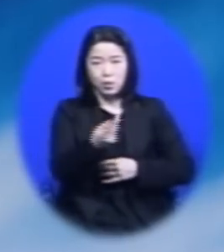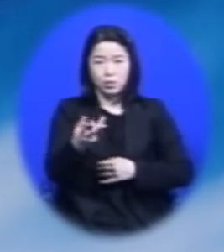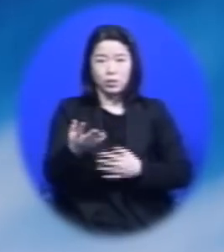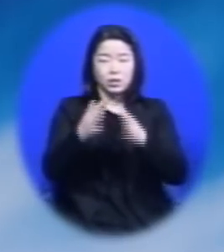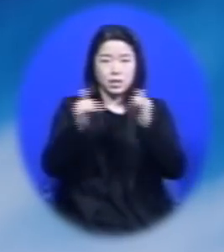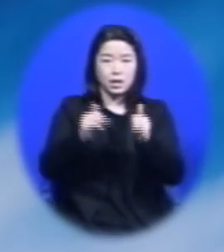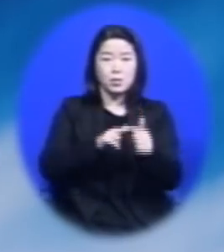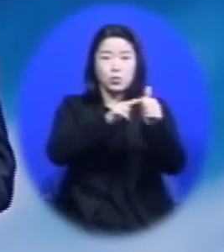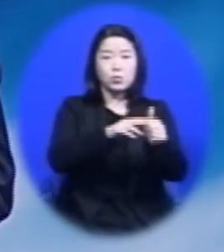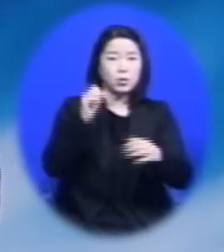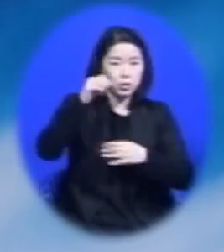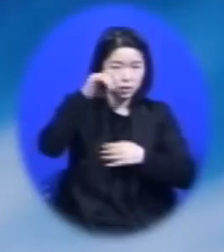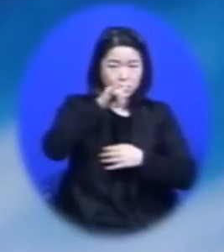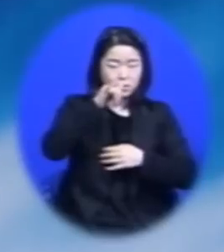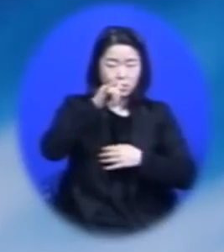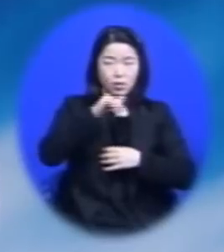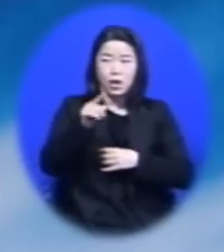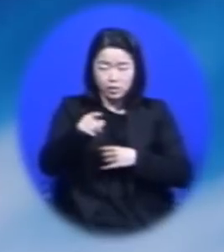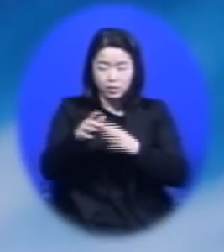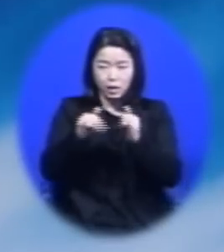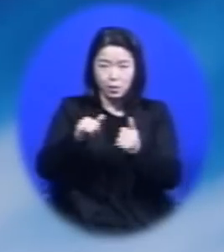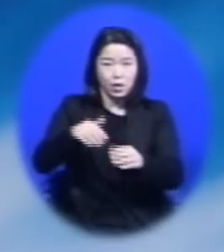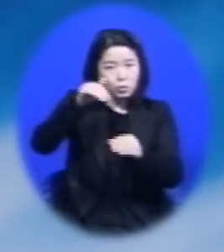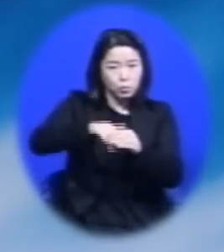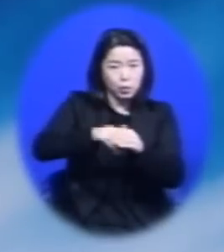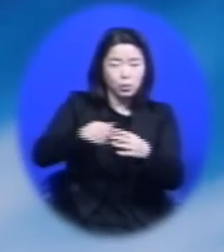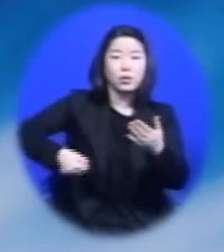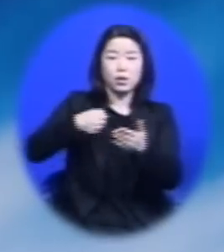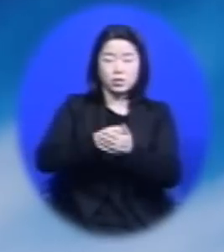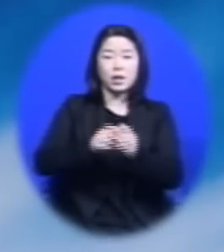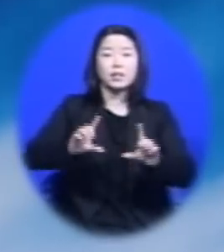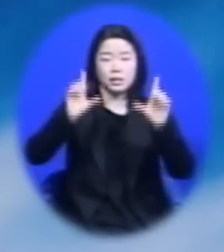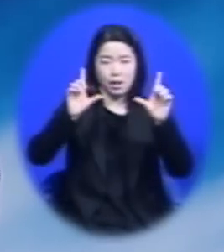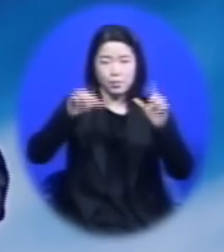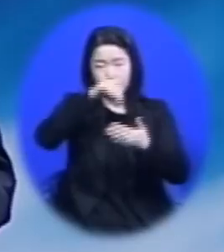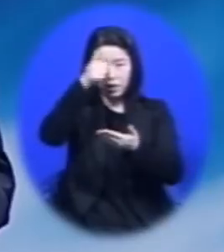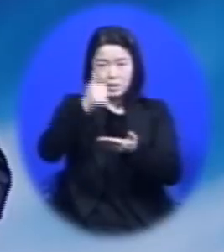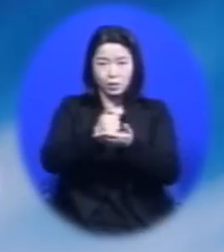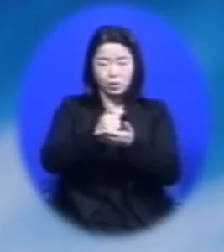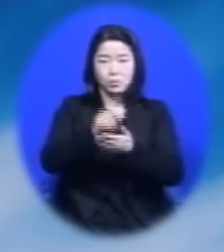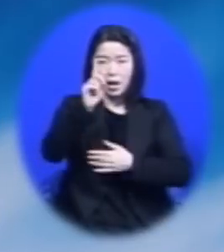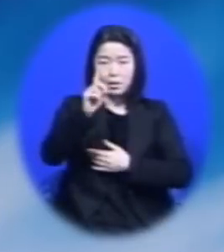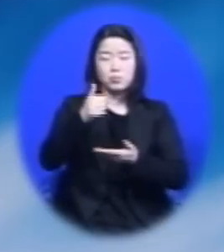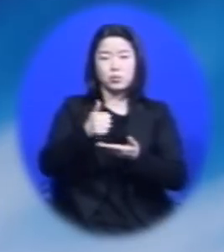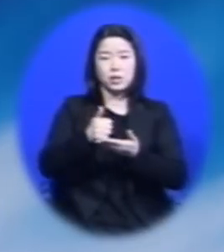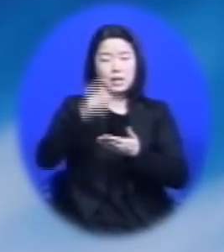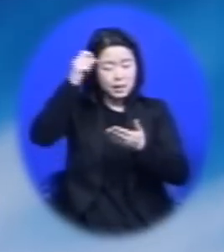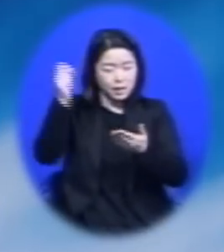되셨습니다 그 목사님 중에 한 분을 투표로 결정하는 날입니다 장로님 한 분이 새벽 기도에